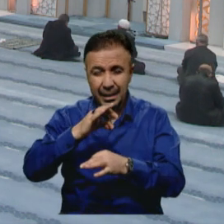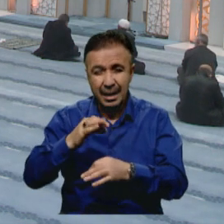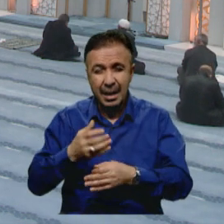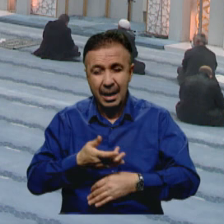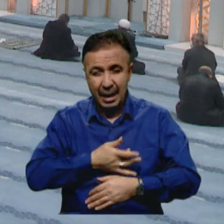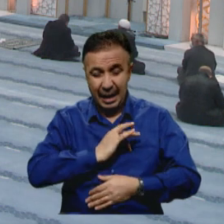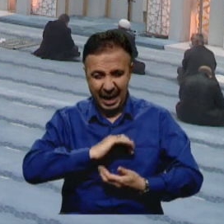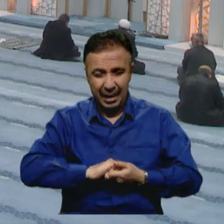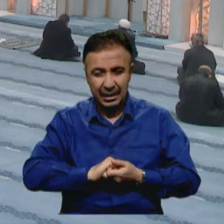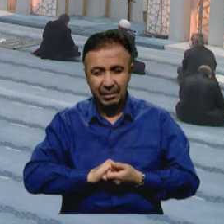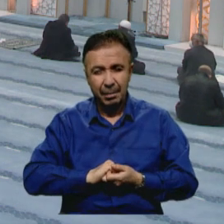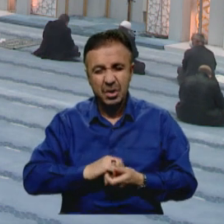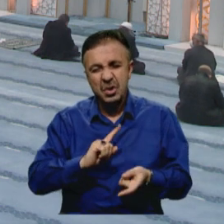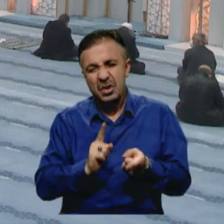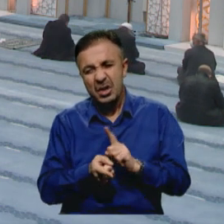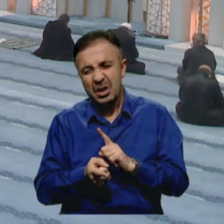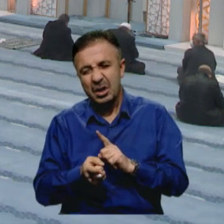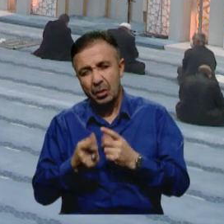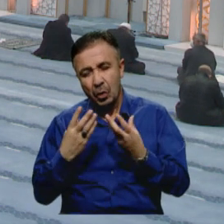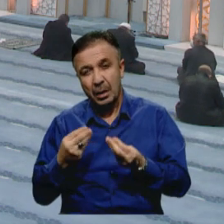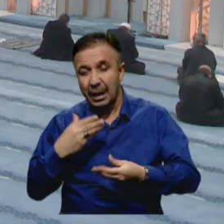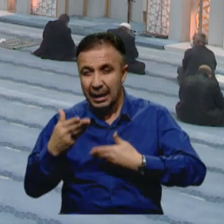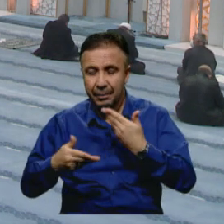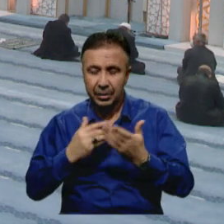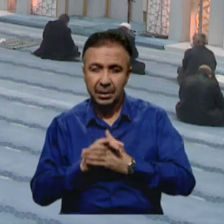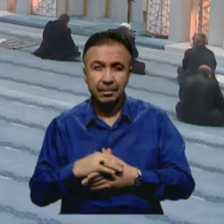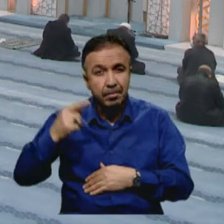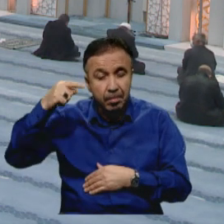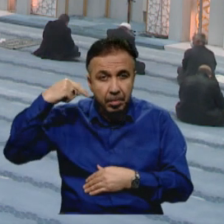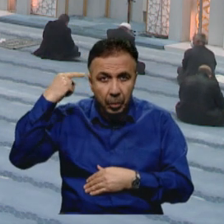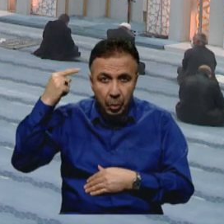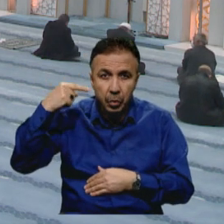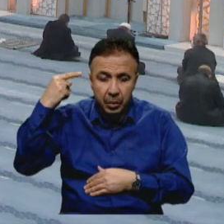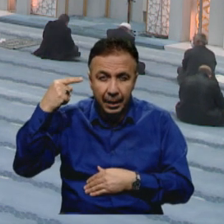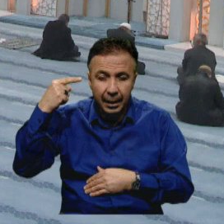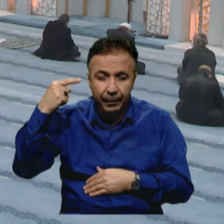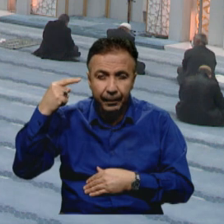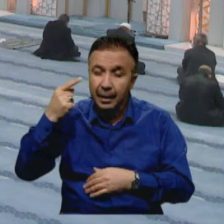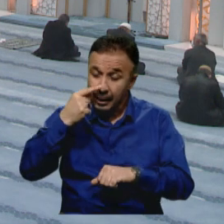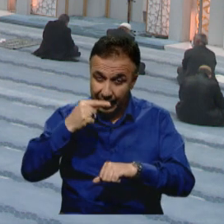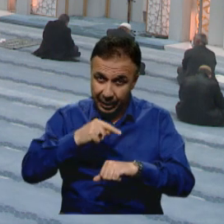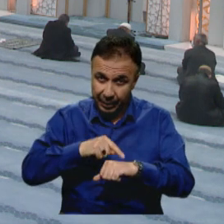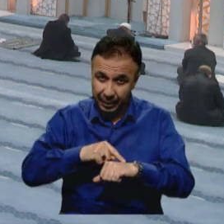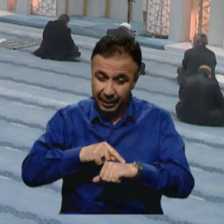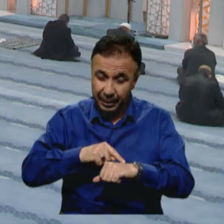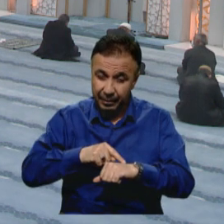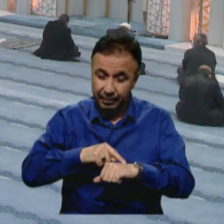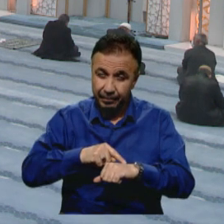çeşitli şekillerde tanımlamışlardır. Düşünceleri, inancımızı,